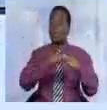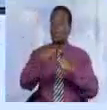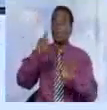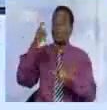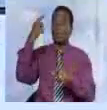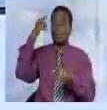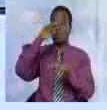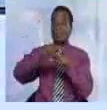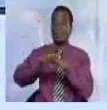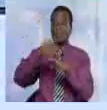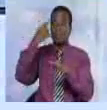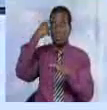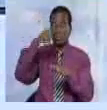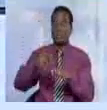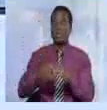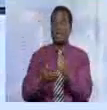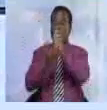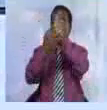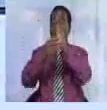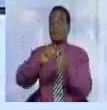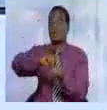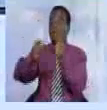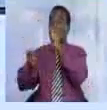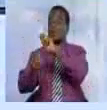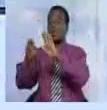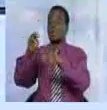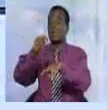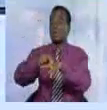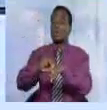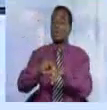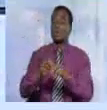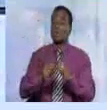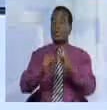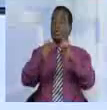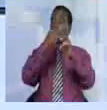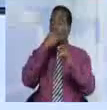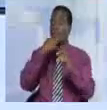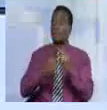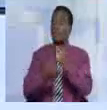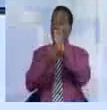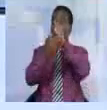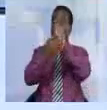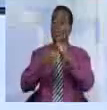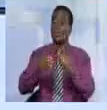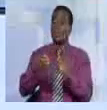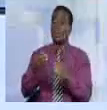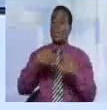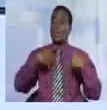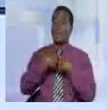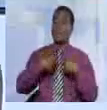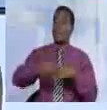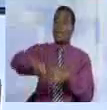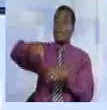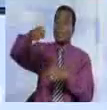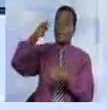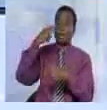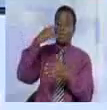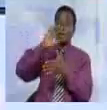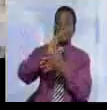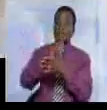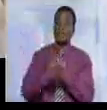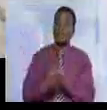l'ANADER susceptibles de concourir à une amélioration des performances de son appui aux ressources animales et halieutiques. Le point avec